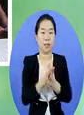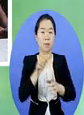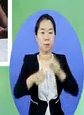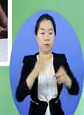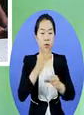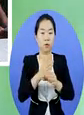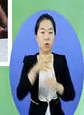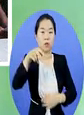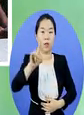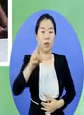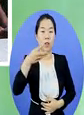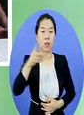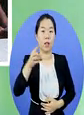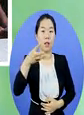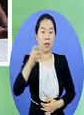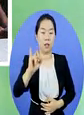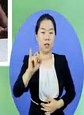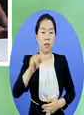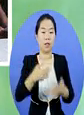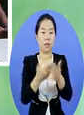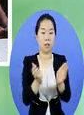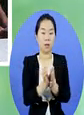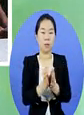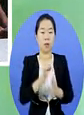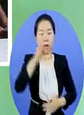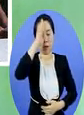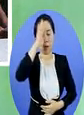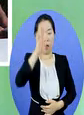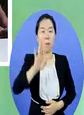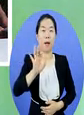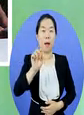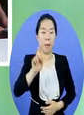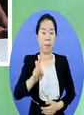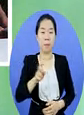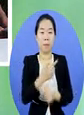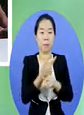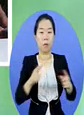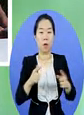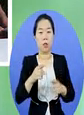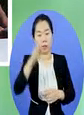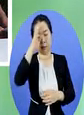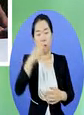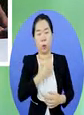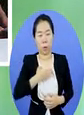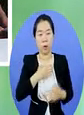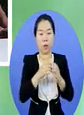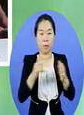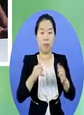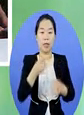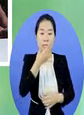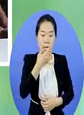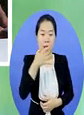새천안 로타리클럽 회원들은 대장암, 치매 등 질병으로 어려움을 겪고 있는 목천읍의 기초생활수급 가정을 방문해 쌀,